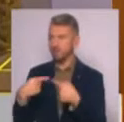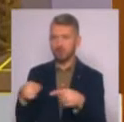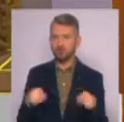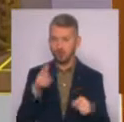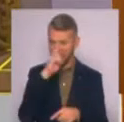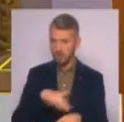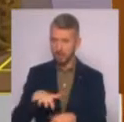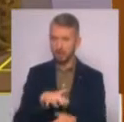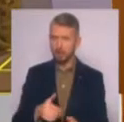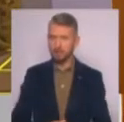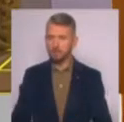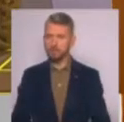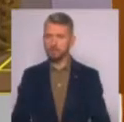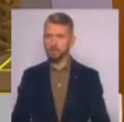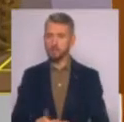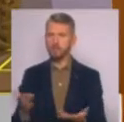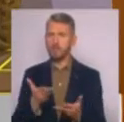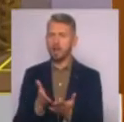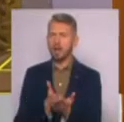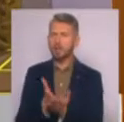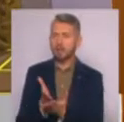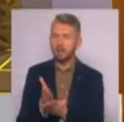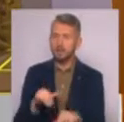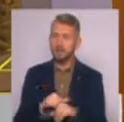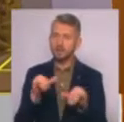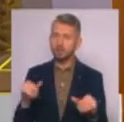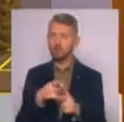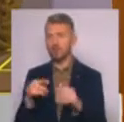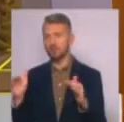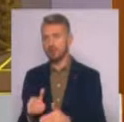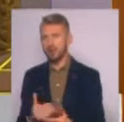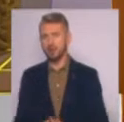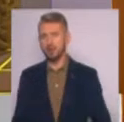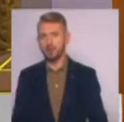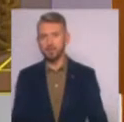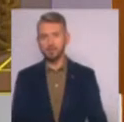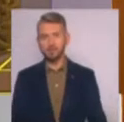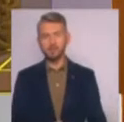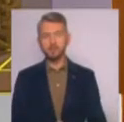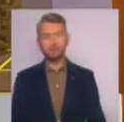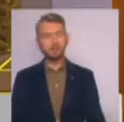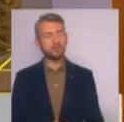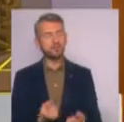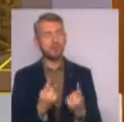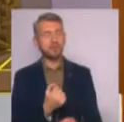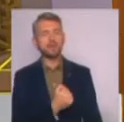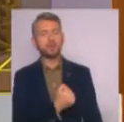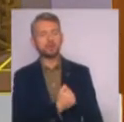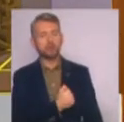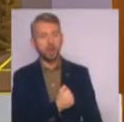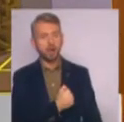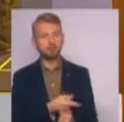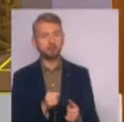країнами? Яка тенденція? Збільшення чи зменшення? На превеликий жаль,